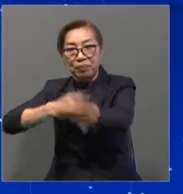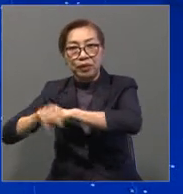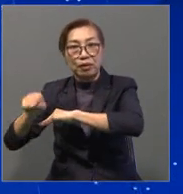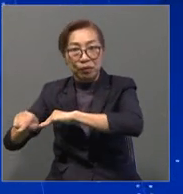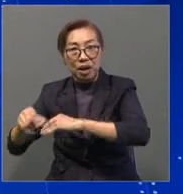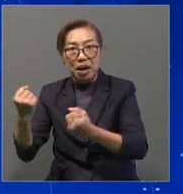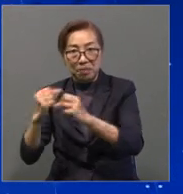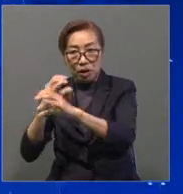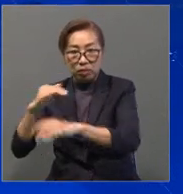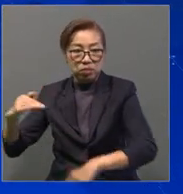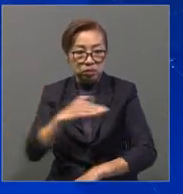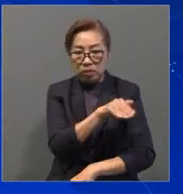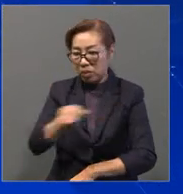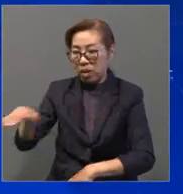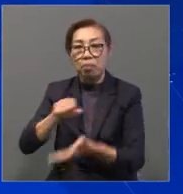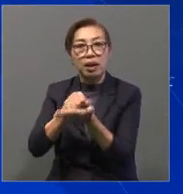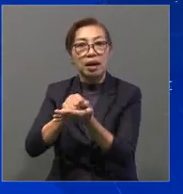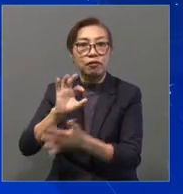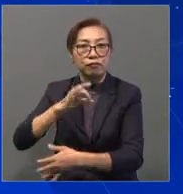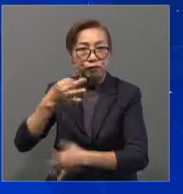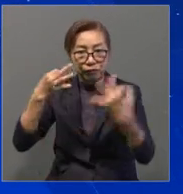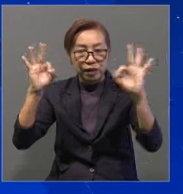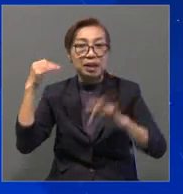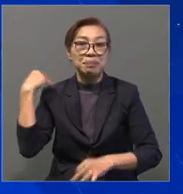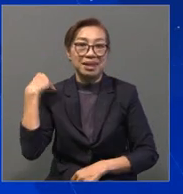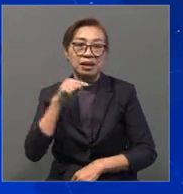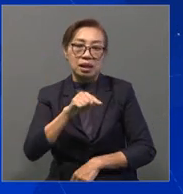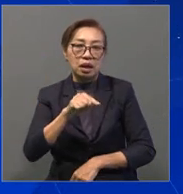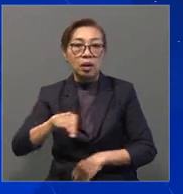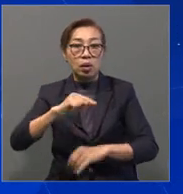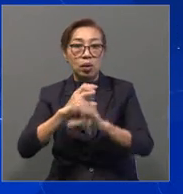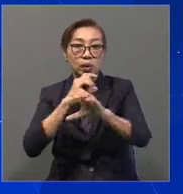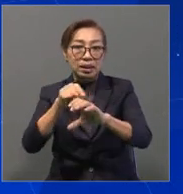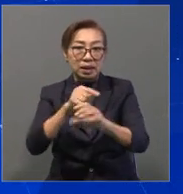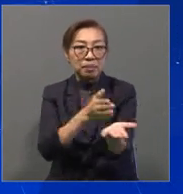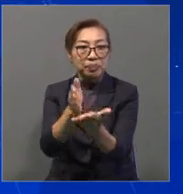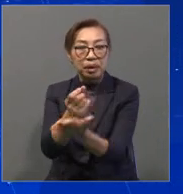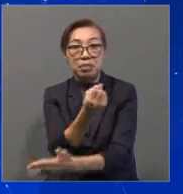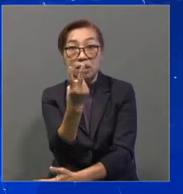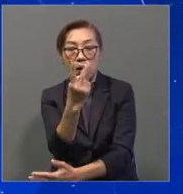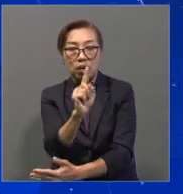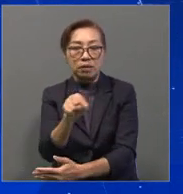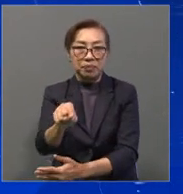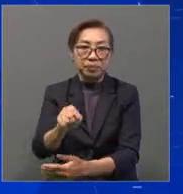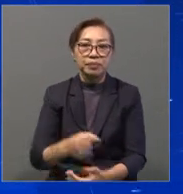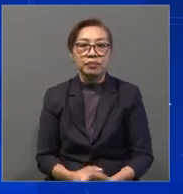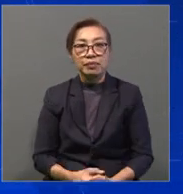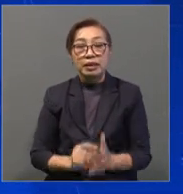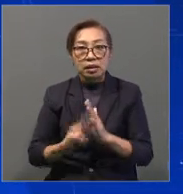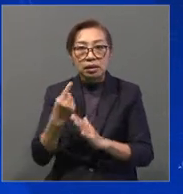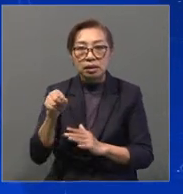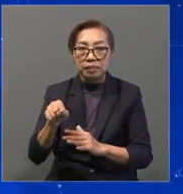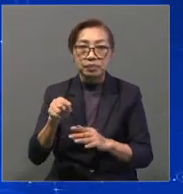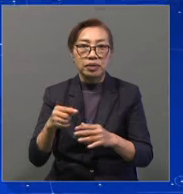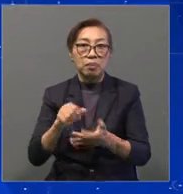เส้นทางเริ่มวันนี้วันแรกนะครับสำหรับรถชัตเตอร์บัสและรถเฉพาะกิจให้บริการฟรี 2เส้นทางก็ได้แก่รถชัตเตอร์บัสที่